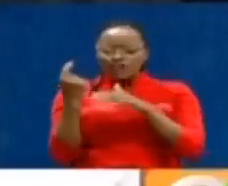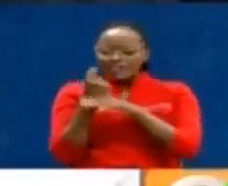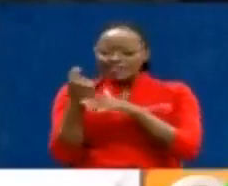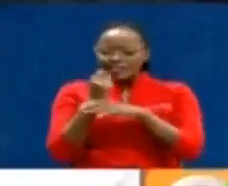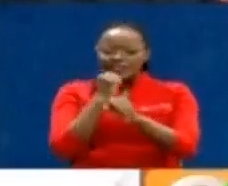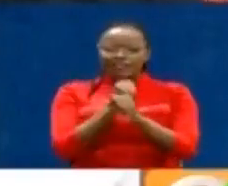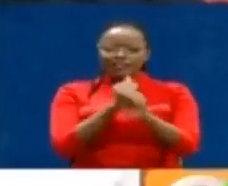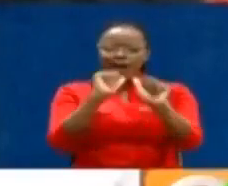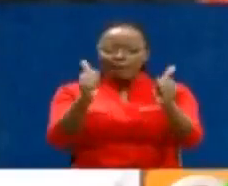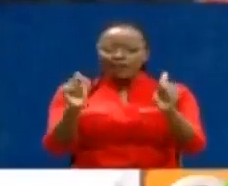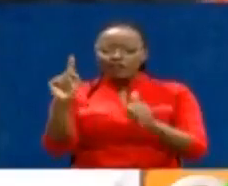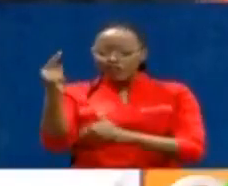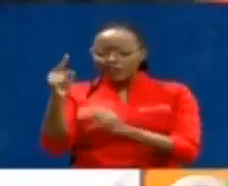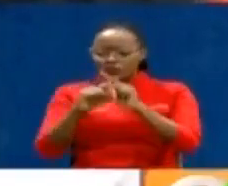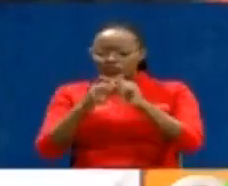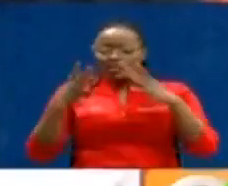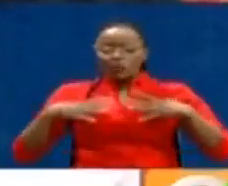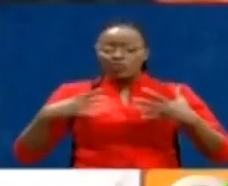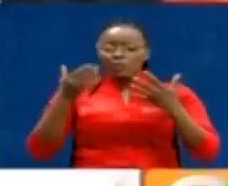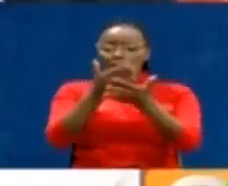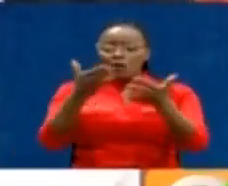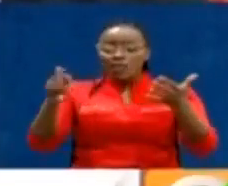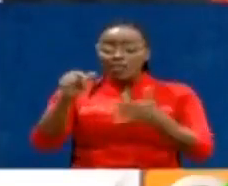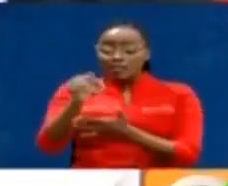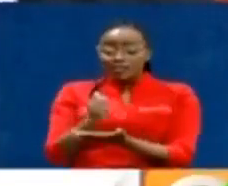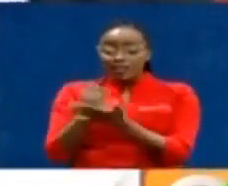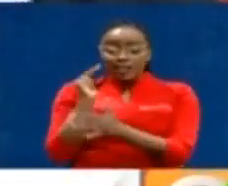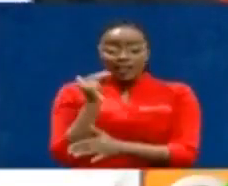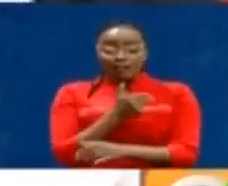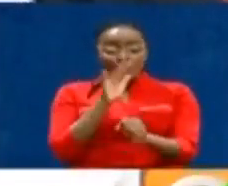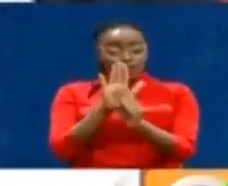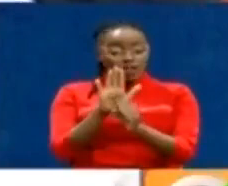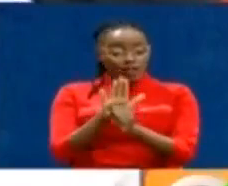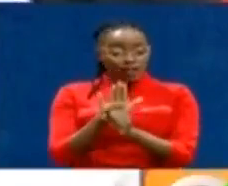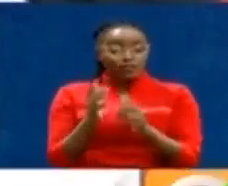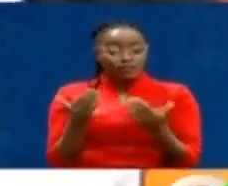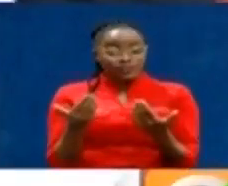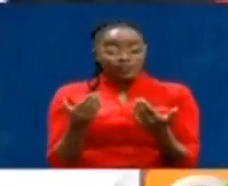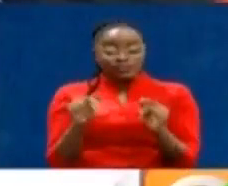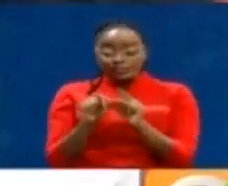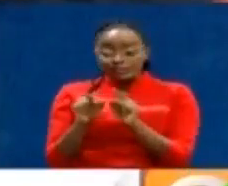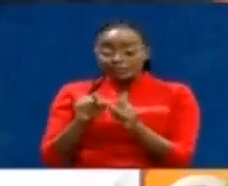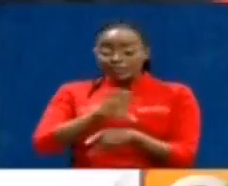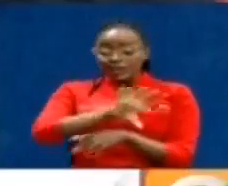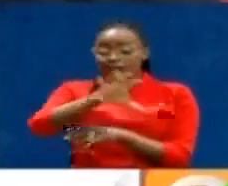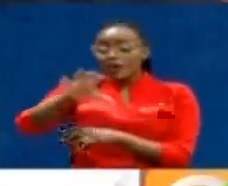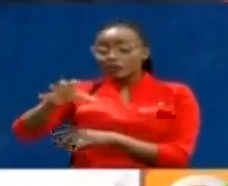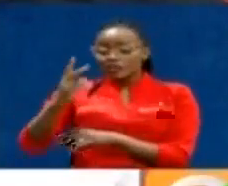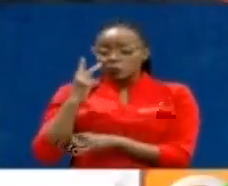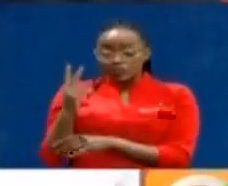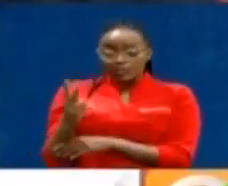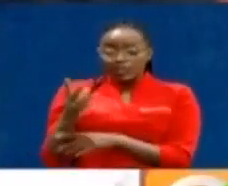training hatujafanya, tulianza na mwananchi. Na hilo waziri limetusaidia pakubwa sana kama jimbo, kuna